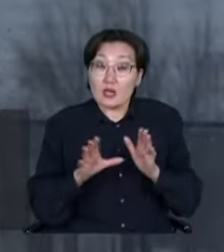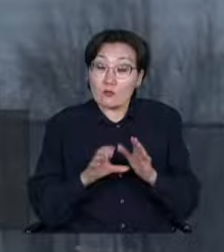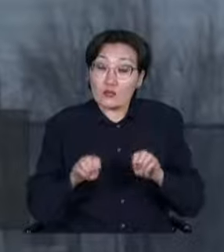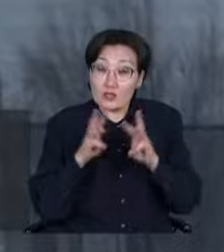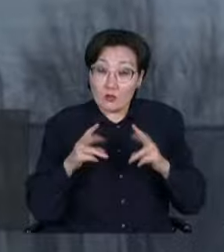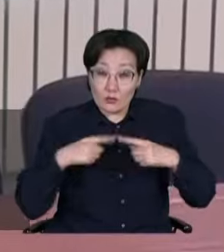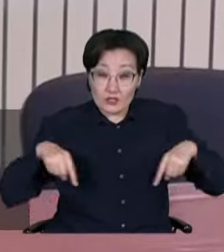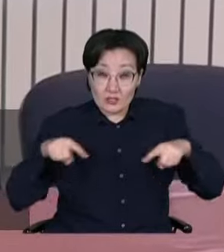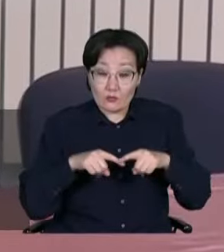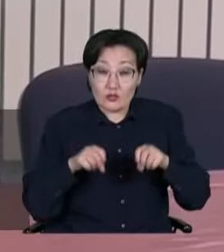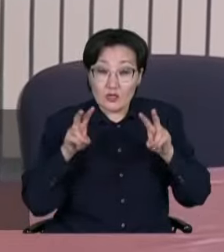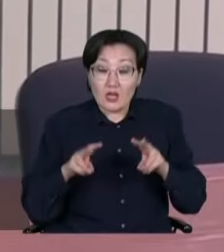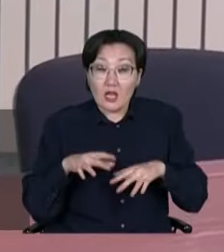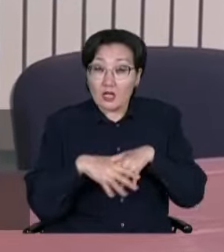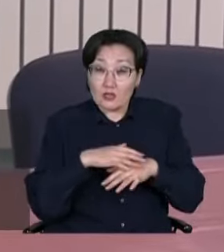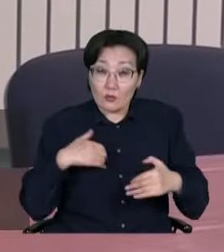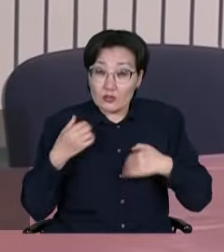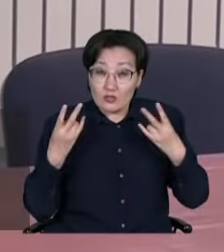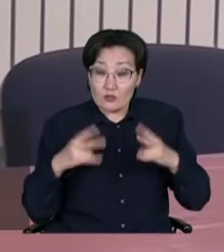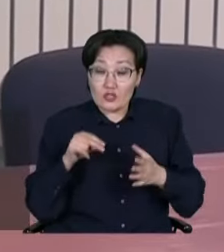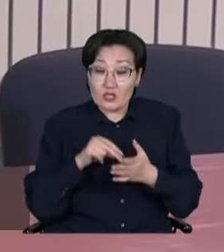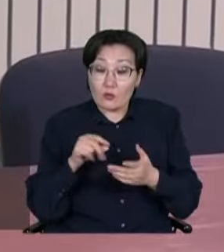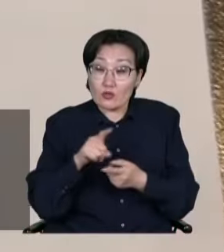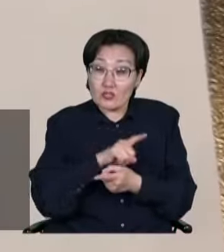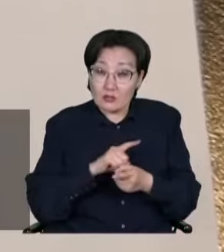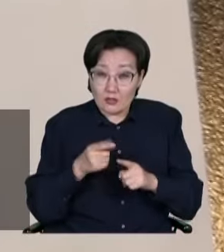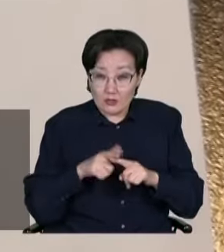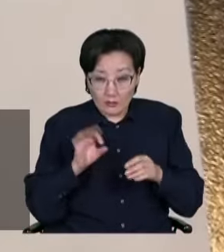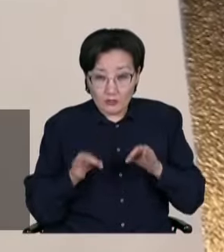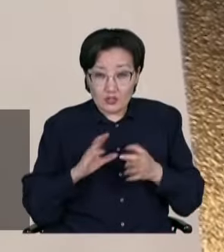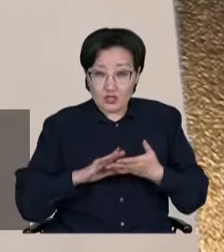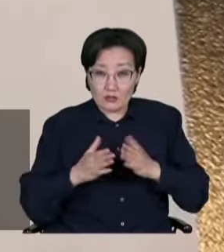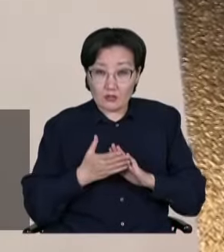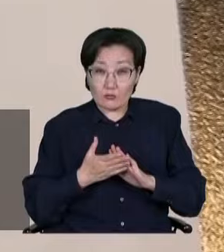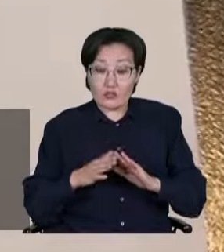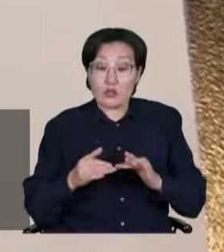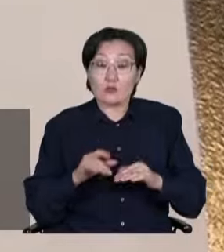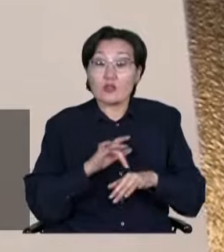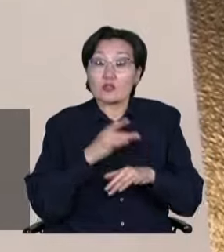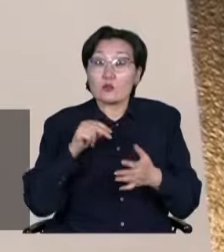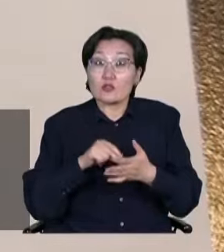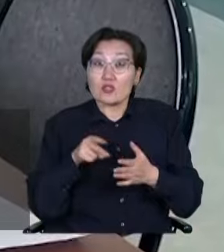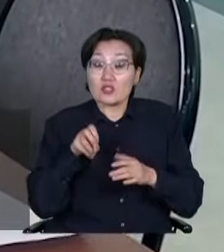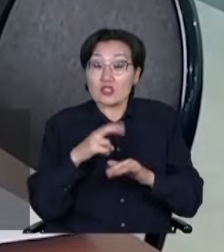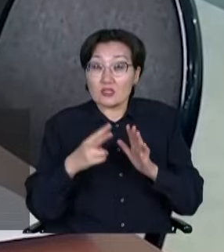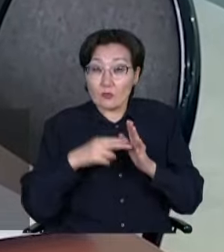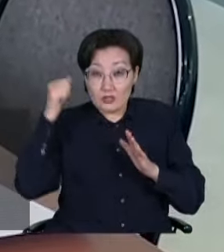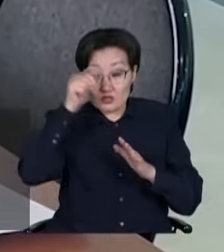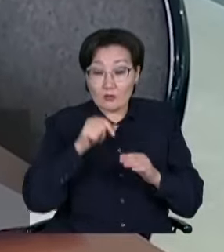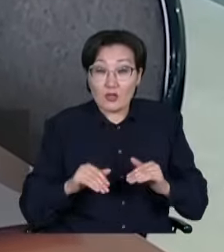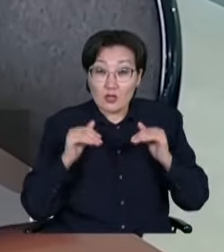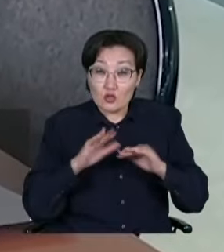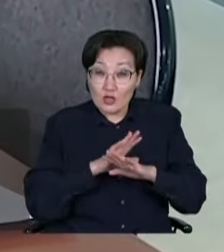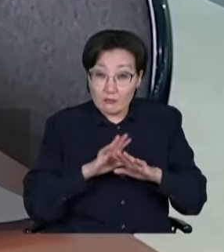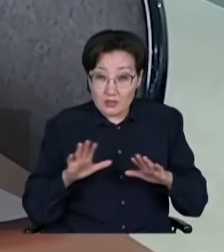кәсіпорнының өкілдері халықты үйленбеуге шақырады және тарифтің өзгеруін қалыпты жағдай деп бағалайды. Өйткені қызмет бағасы 2017 жылдан бер